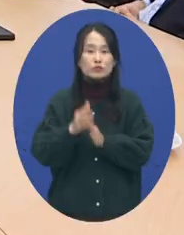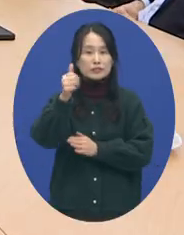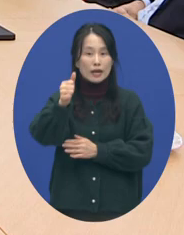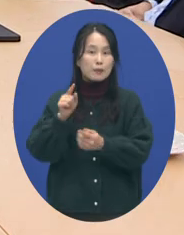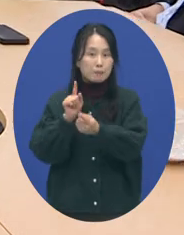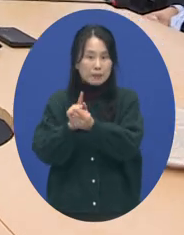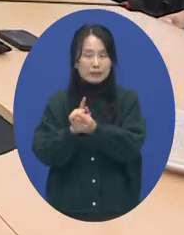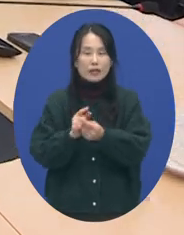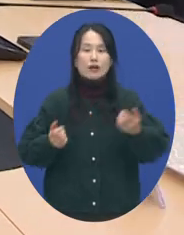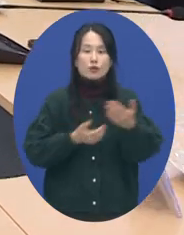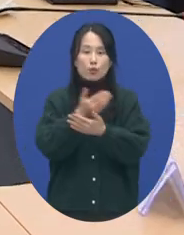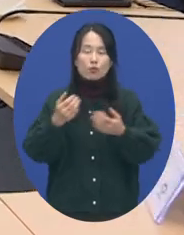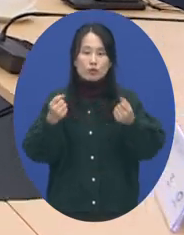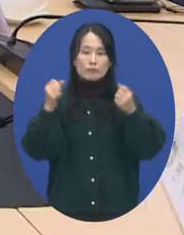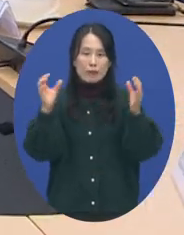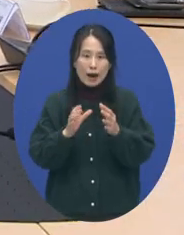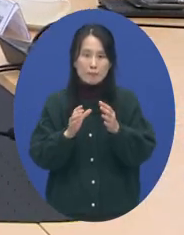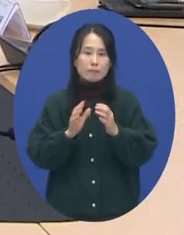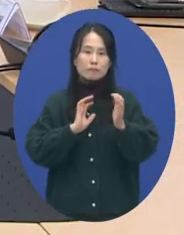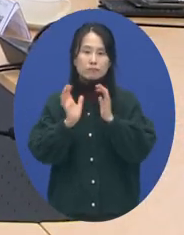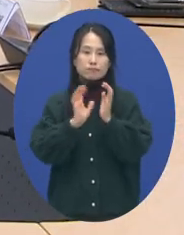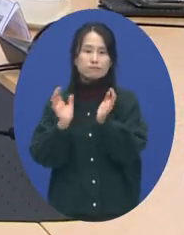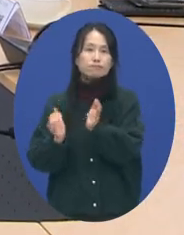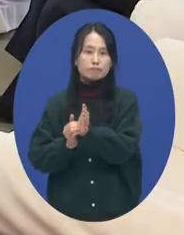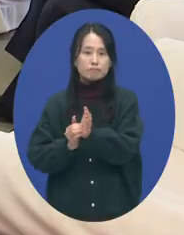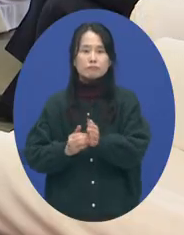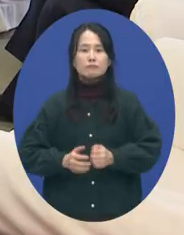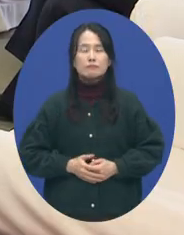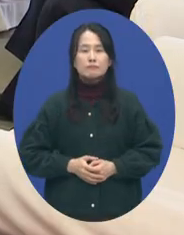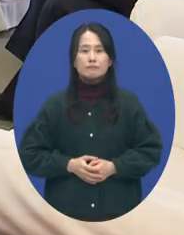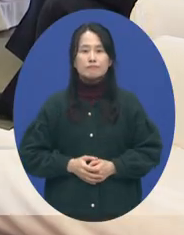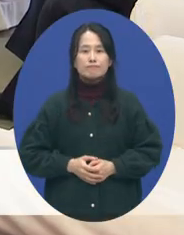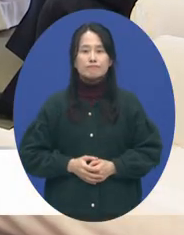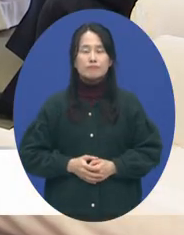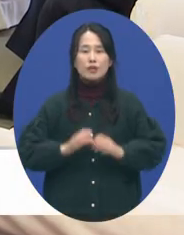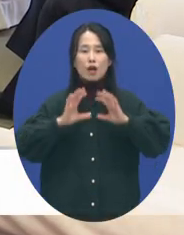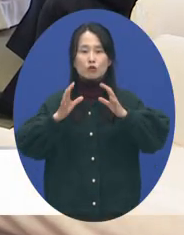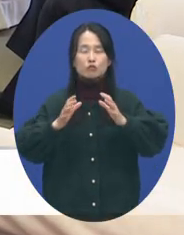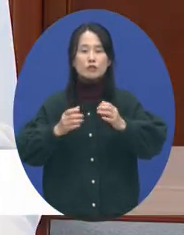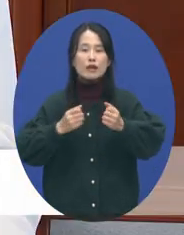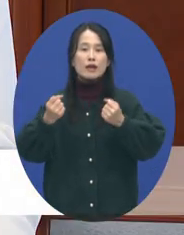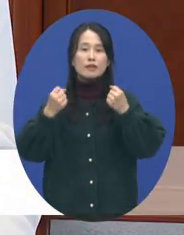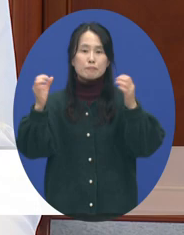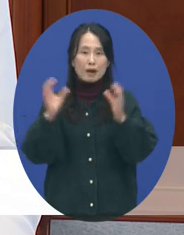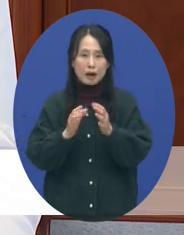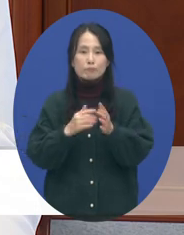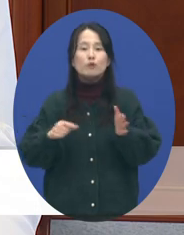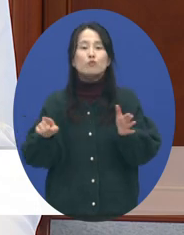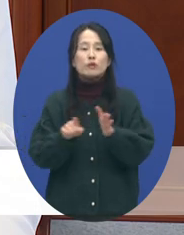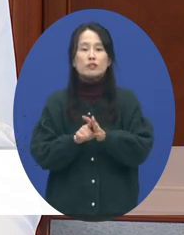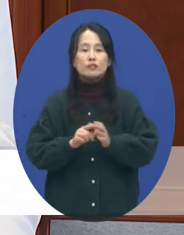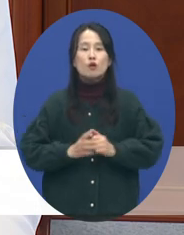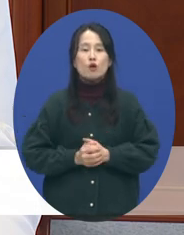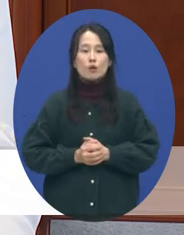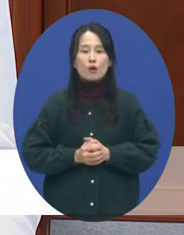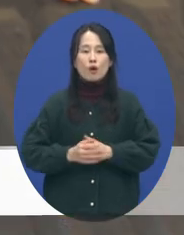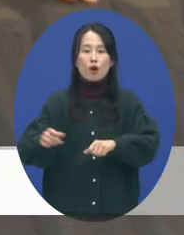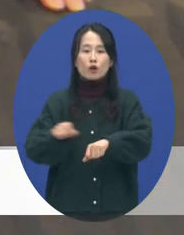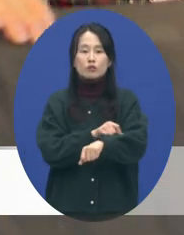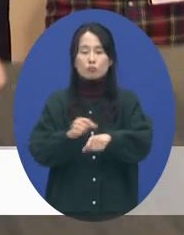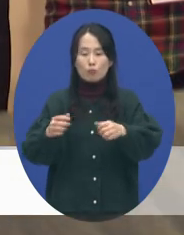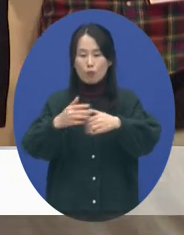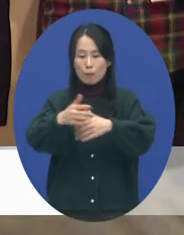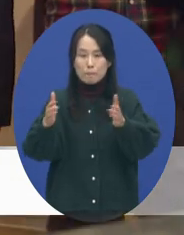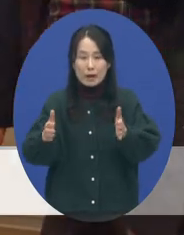만나 교류 협력을 위한 기반을 마련했습니다. 도는 국제협력 정책 결정을 보조하는 국제협력 특보직